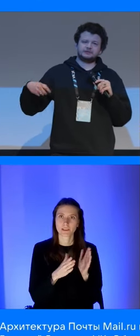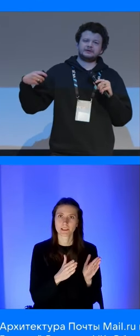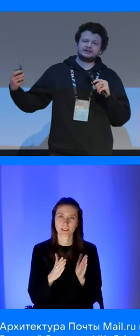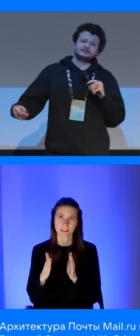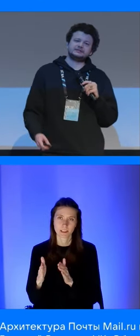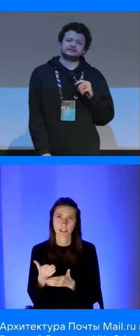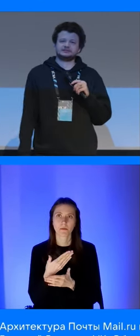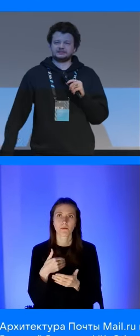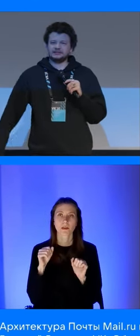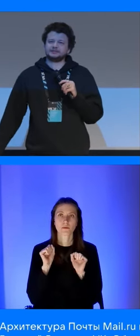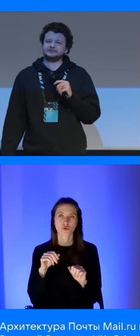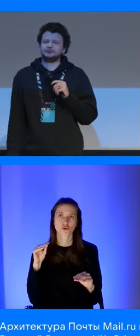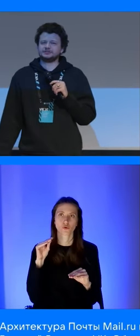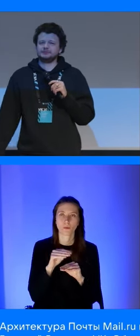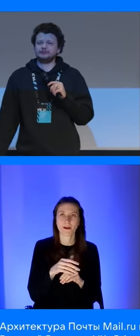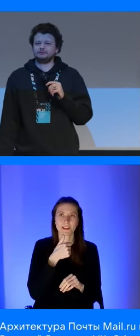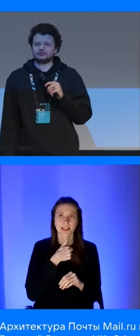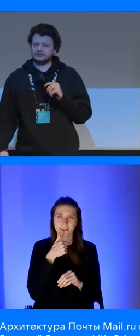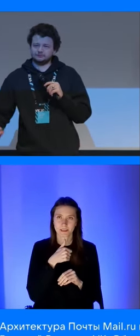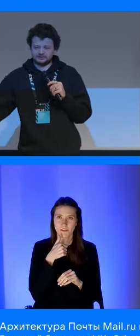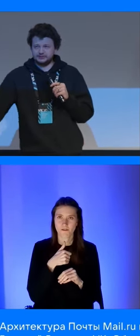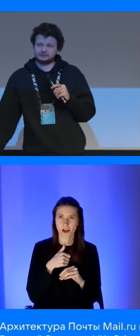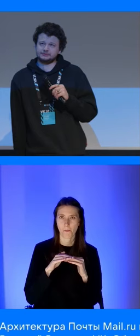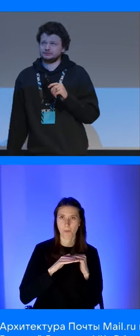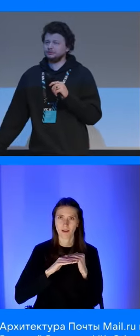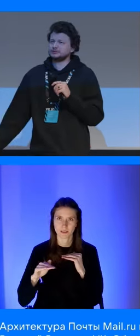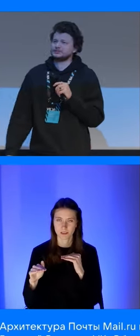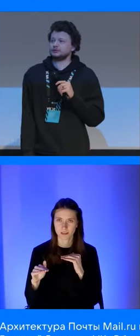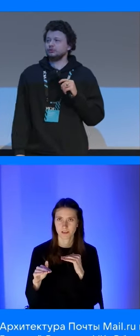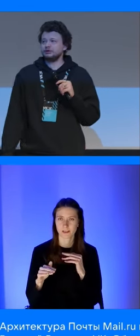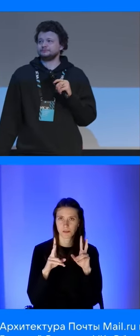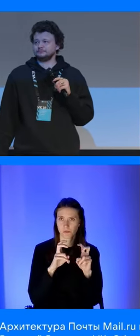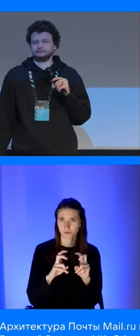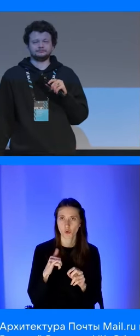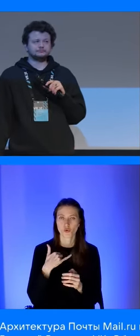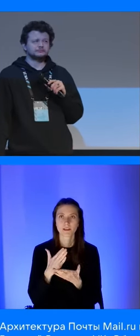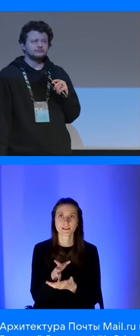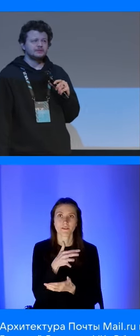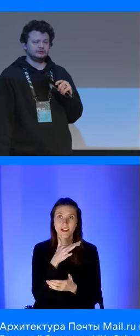строить тестовое покрытие стандартными способами. Вот, для этого у нас там есть юнит-тесты, но